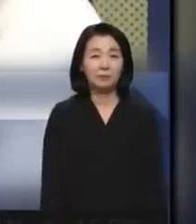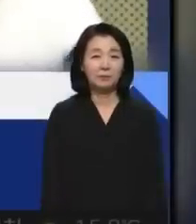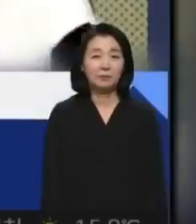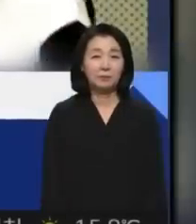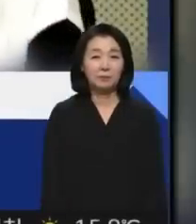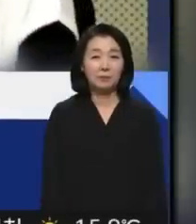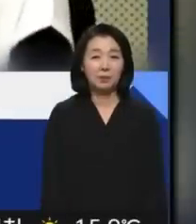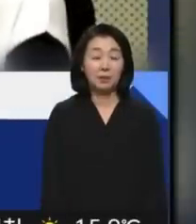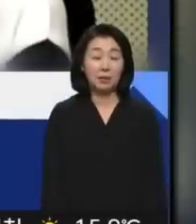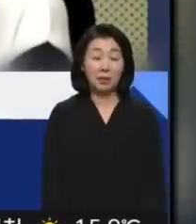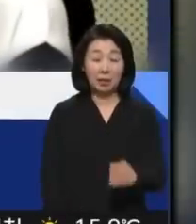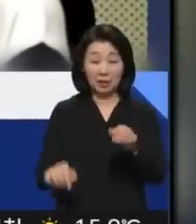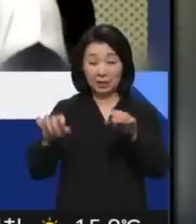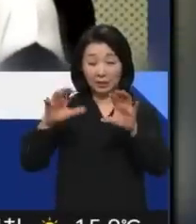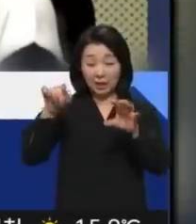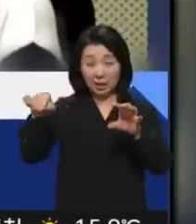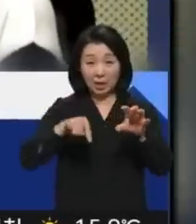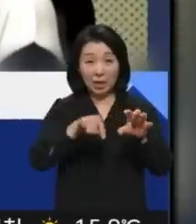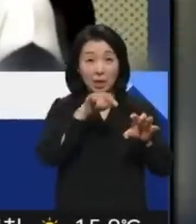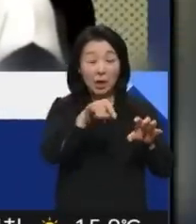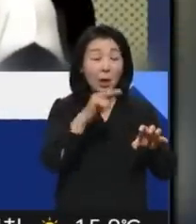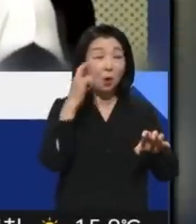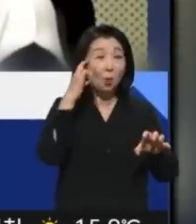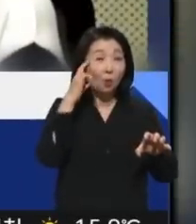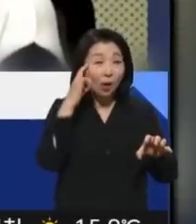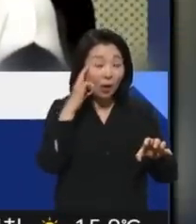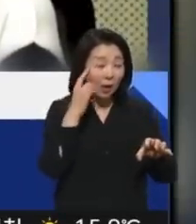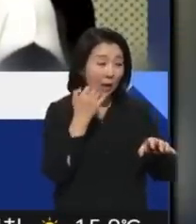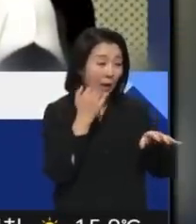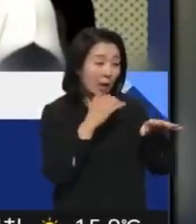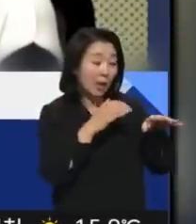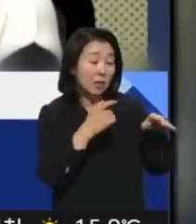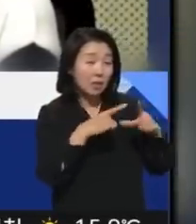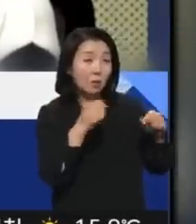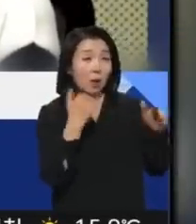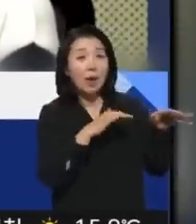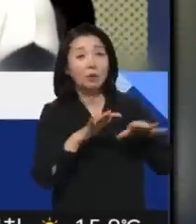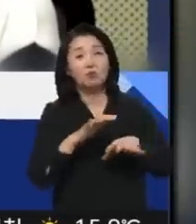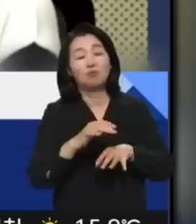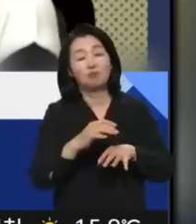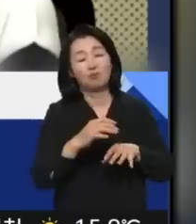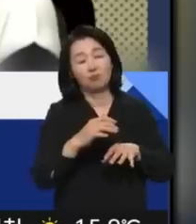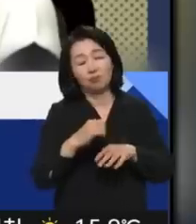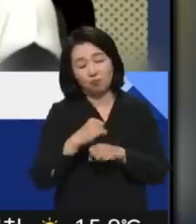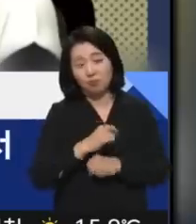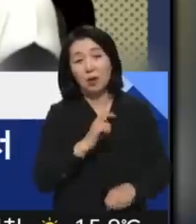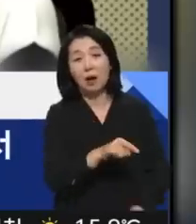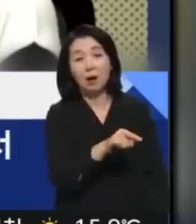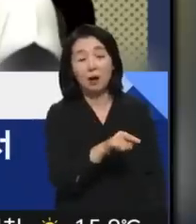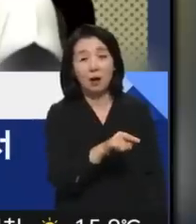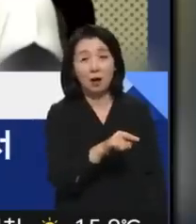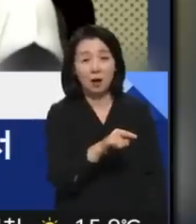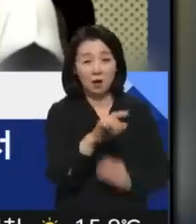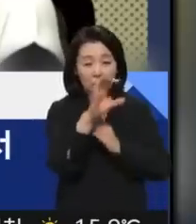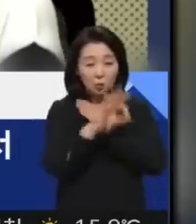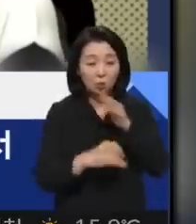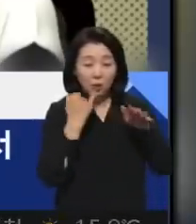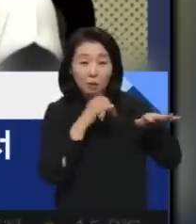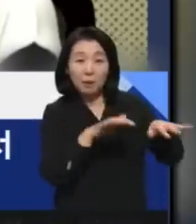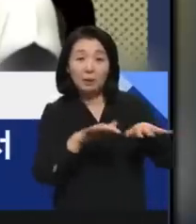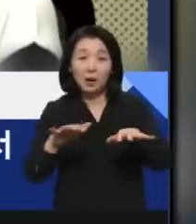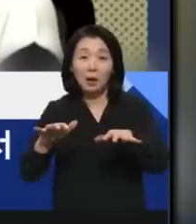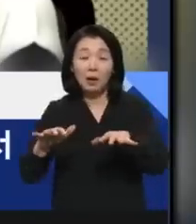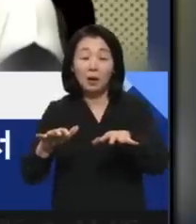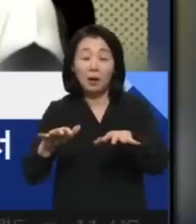삼각동맹의 가장 핵심이 뭐냐. 일본 자위대, 특히 해상자위대. 일본 해군이 강하거든요. 네. 동해안에서